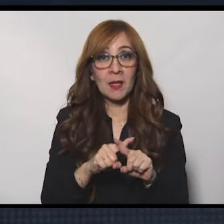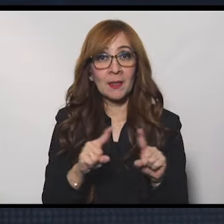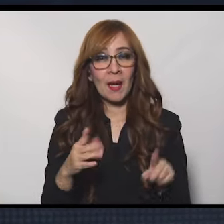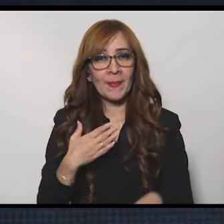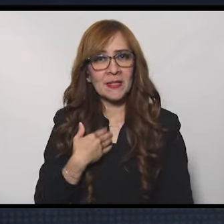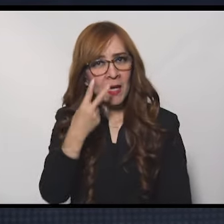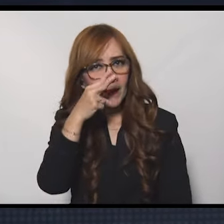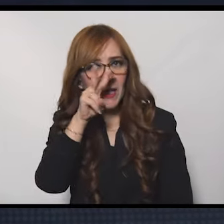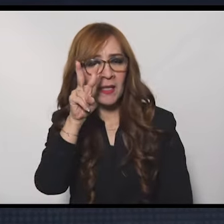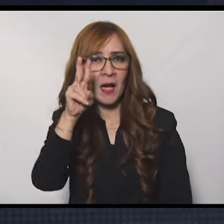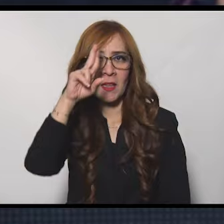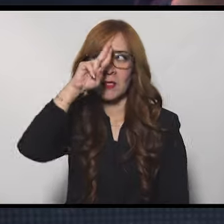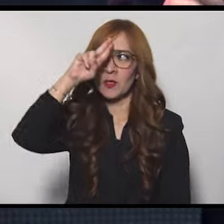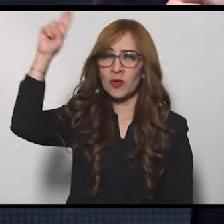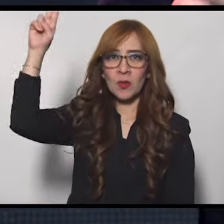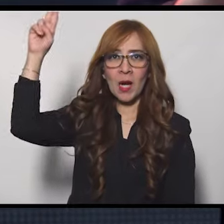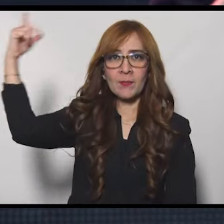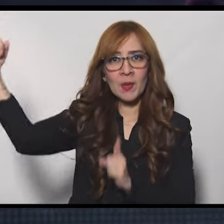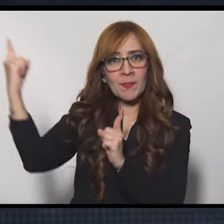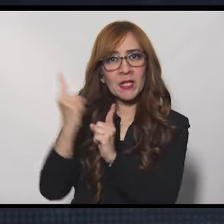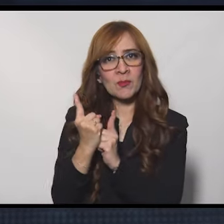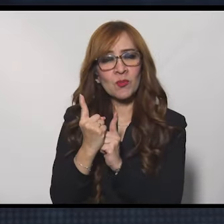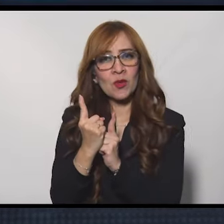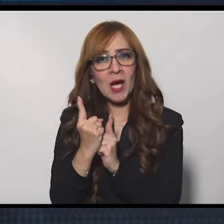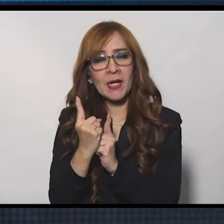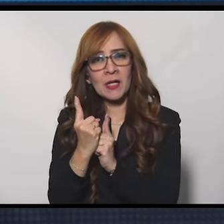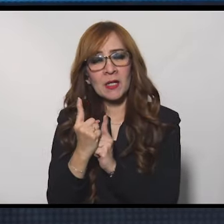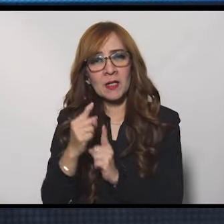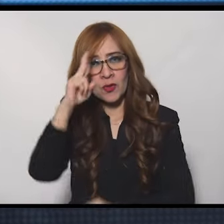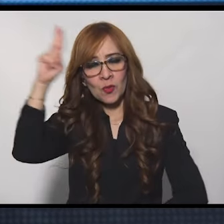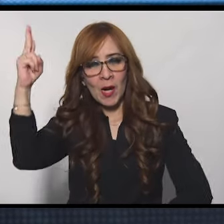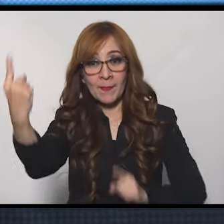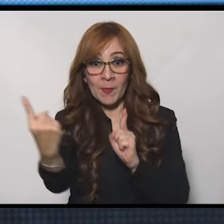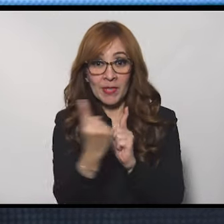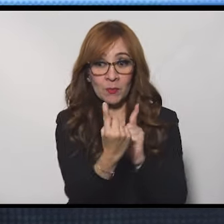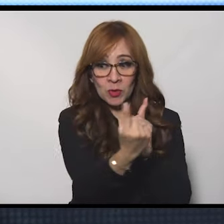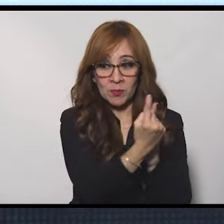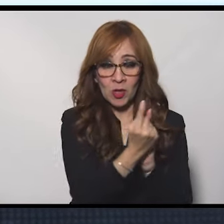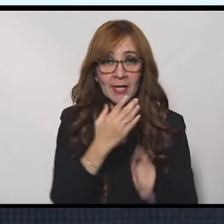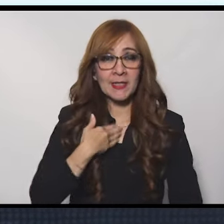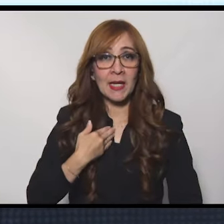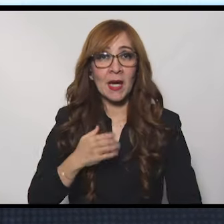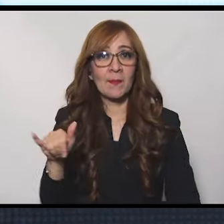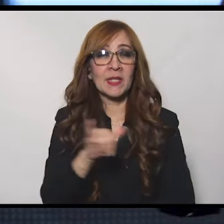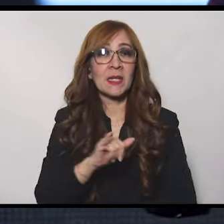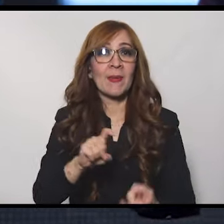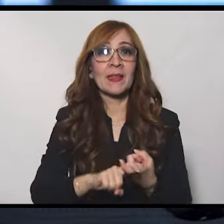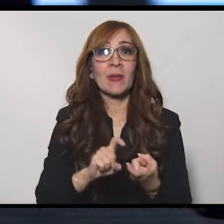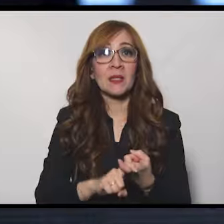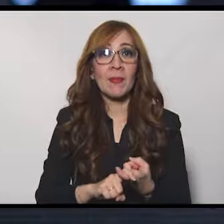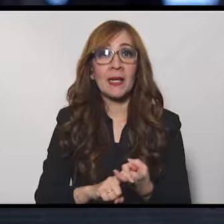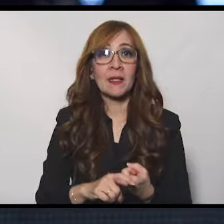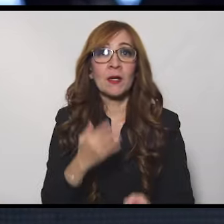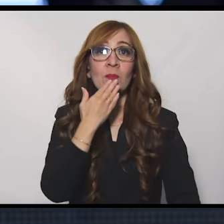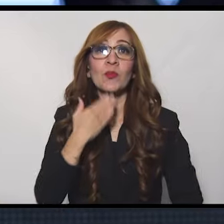saya melihat bahwa Tuhan mempertemukan saya dengan teman-teman saya yang di iCare itu dengan sebuah tujuan,